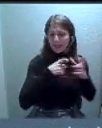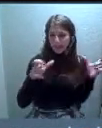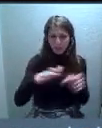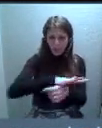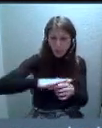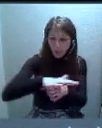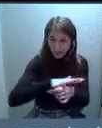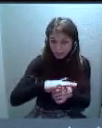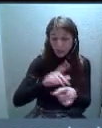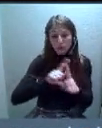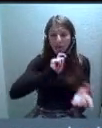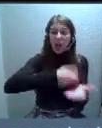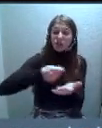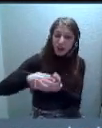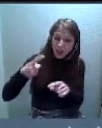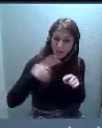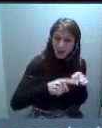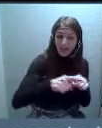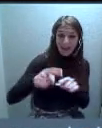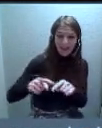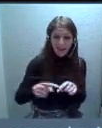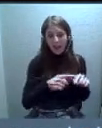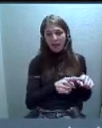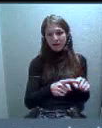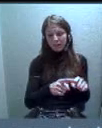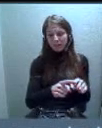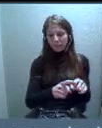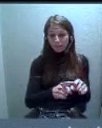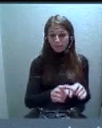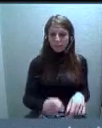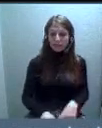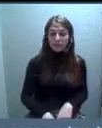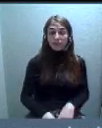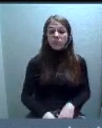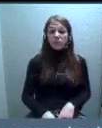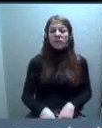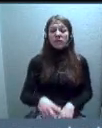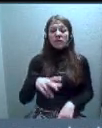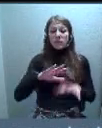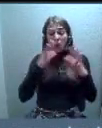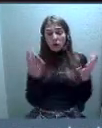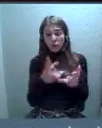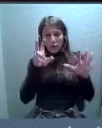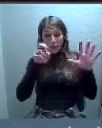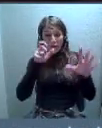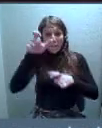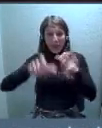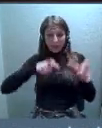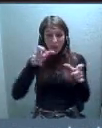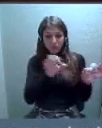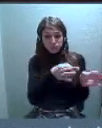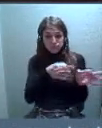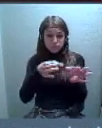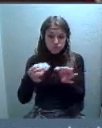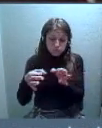la base de loisirs, plus les vacataires qui nous rejoignent l'été, eh bien, sont sensibilisés, formés à l'accueil des personnes à besoins